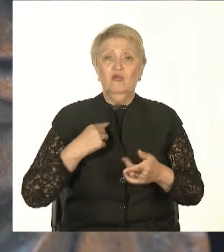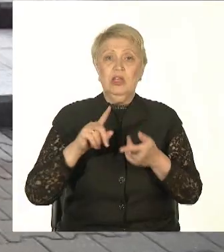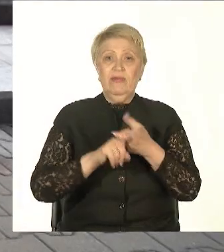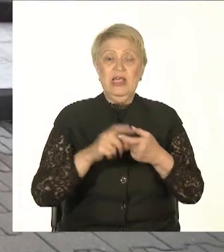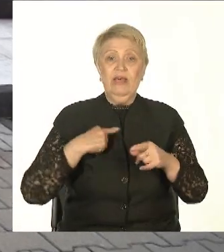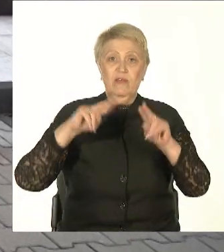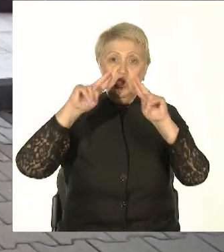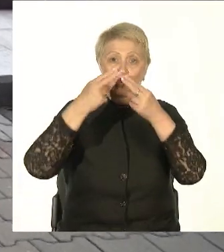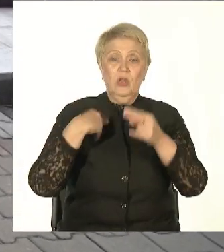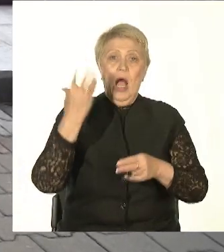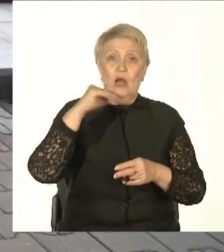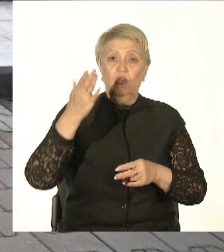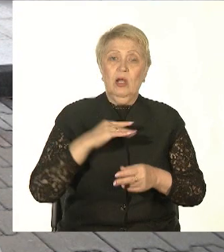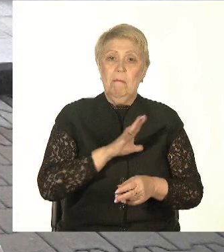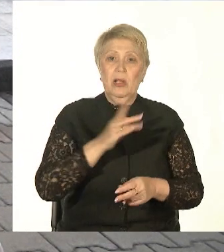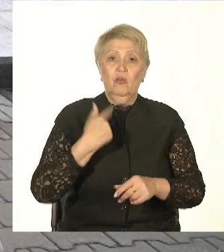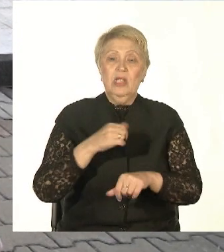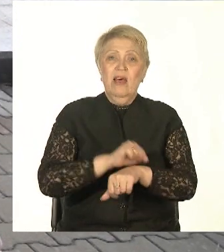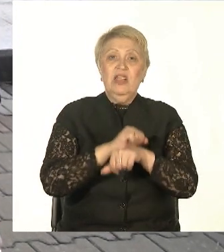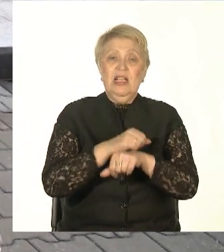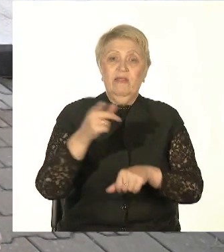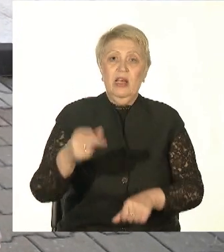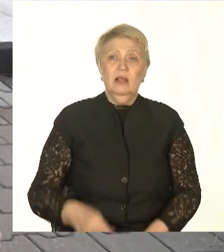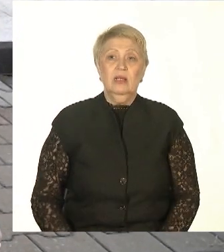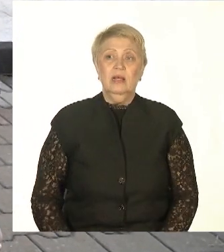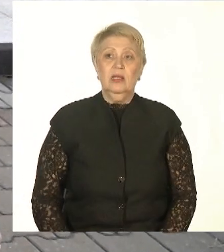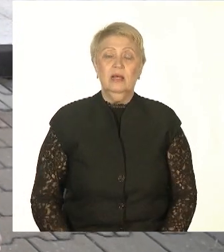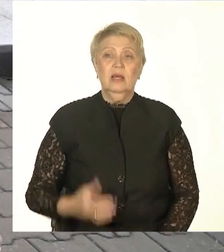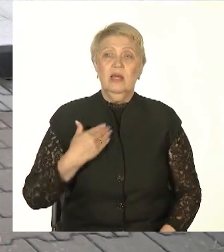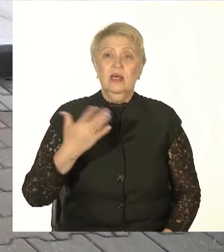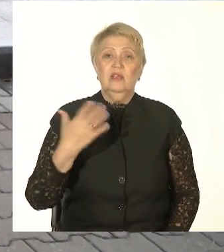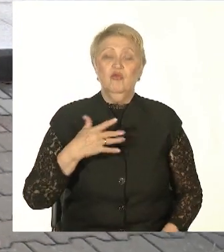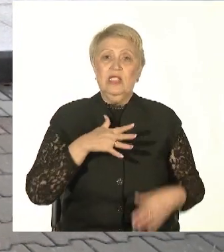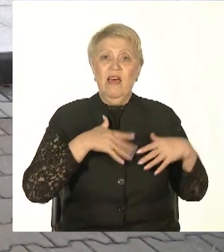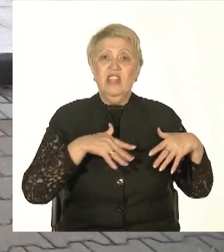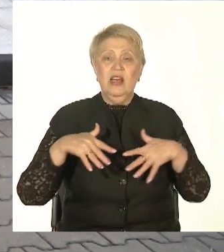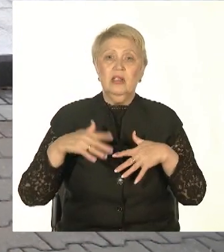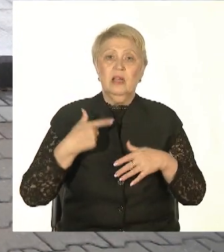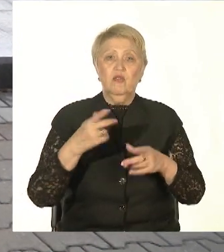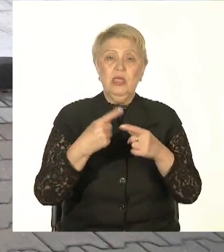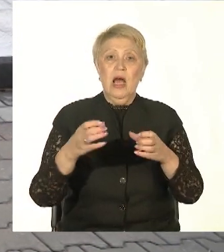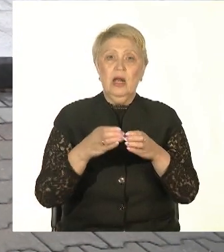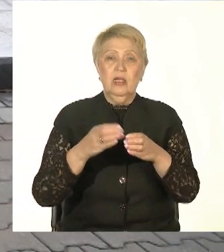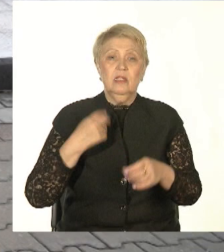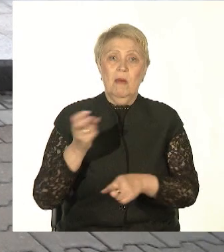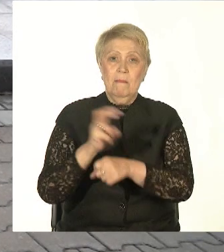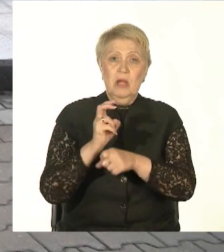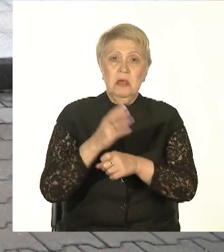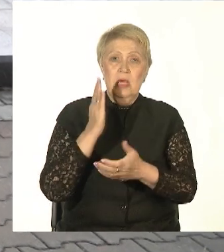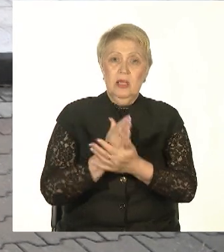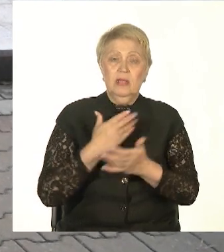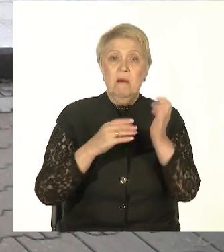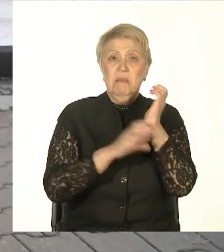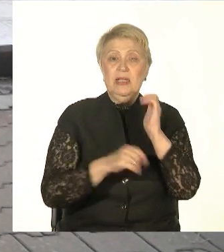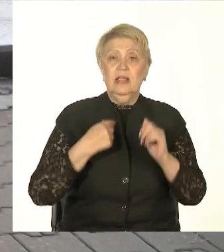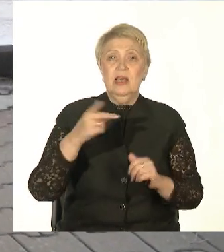институтом, который он впоследствии возглавлял, Хабаровск, он его создавал, и с нашей ветеранской организацией. Приезжает сюда. Последний раз виделись